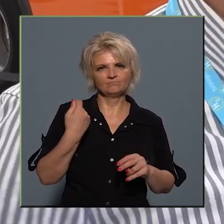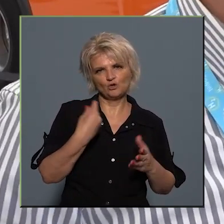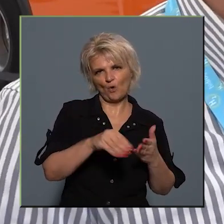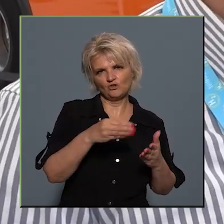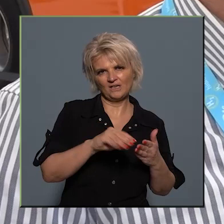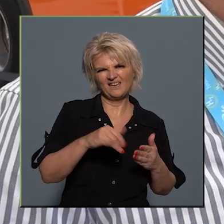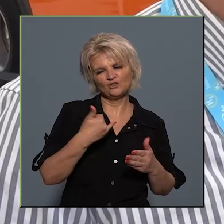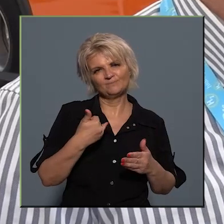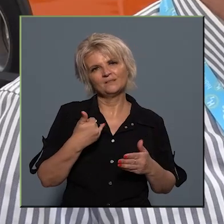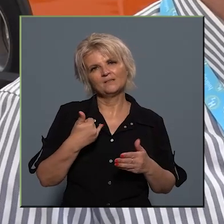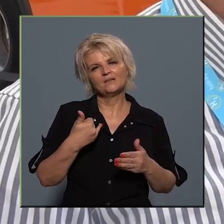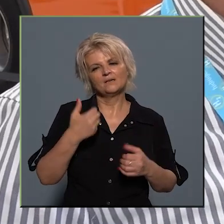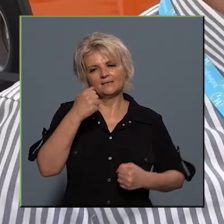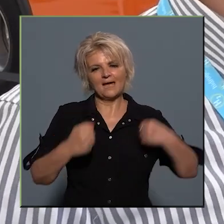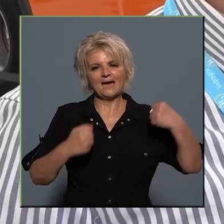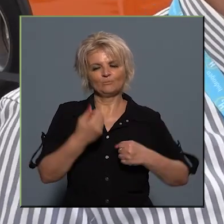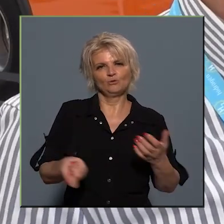jármű beszerzés értéke,